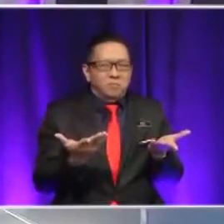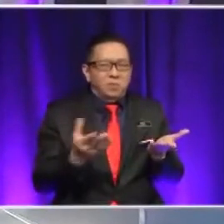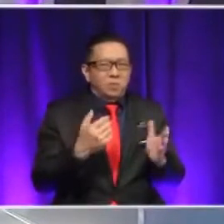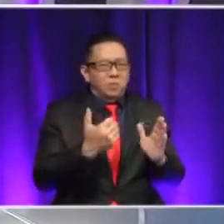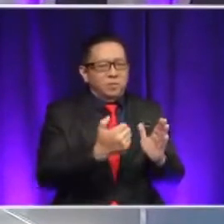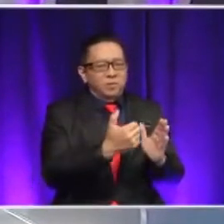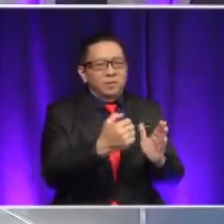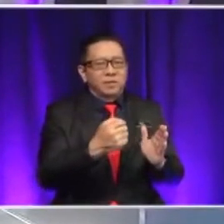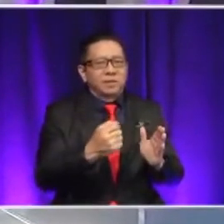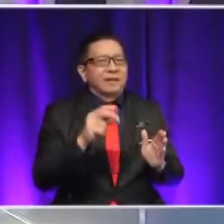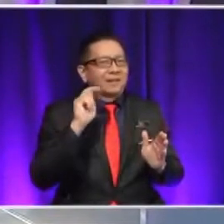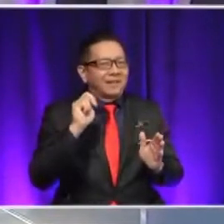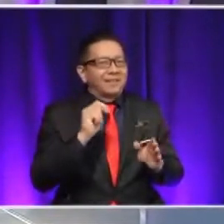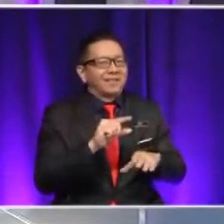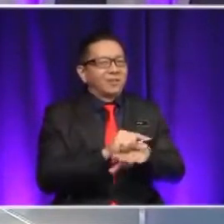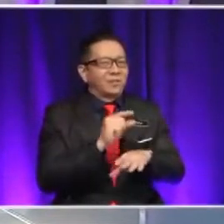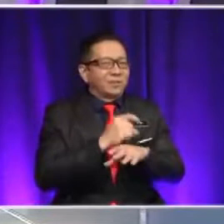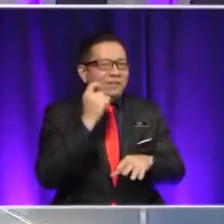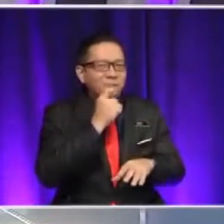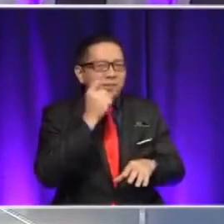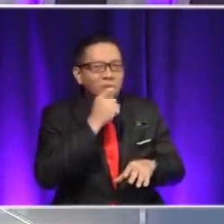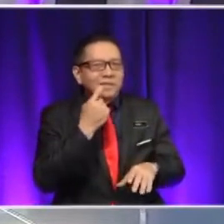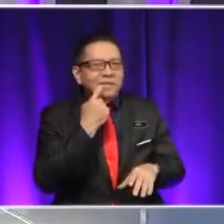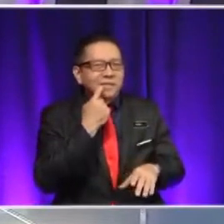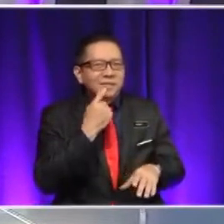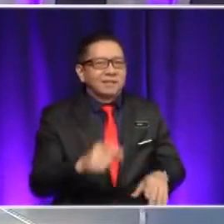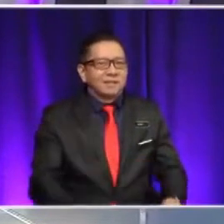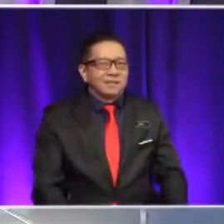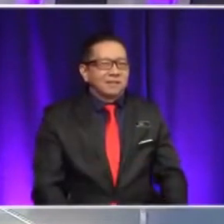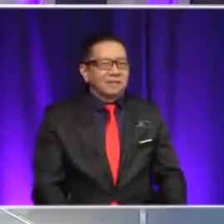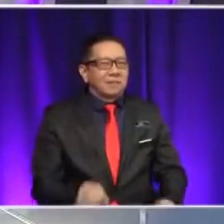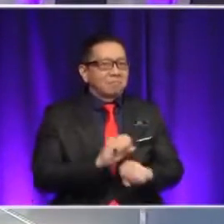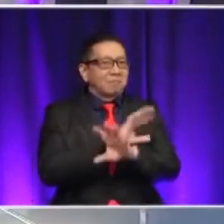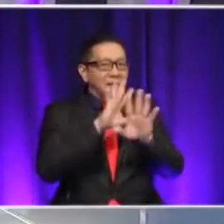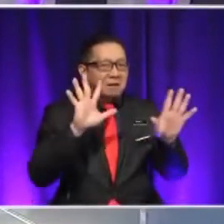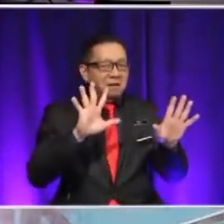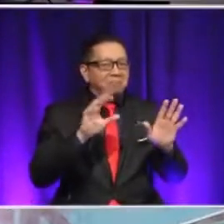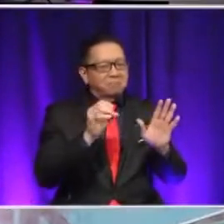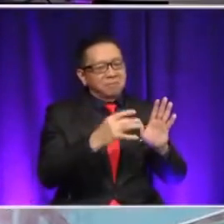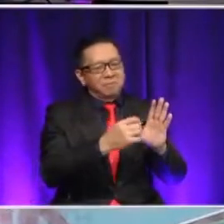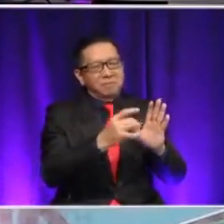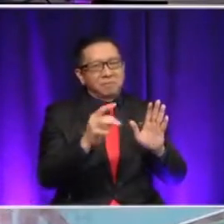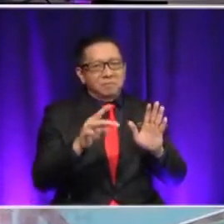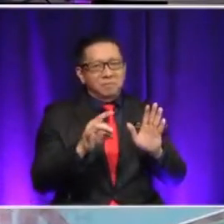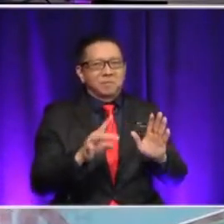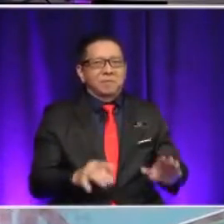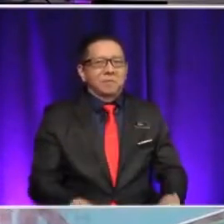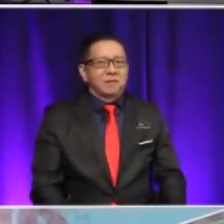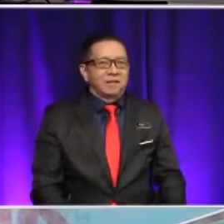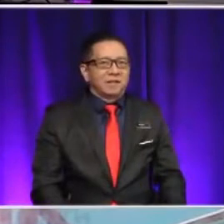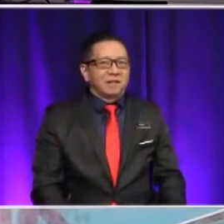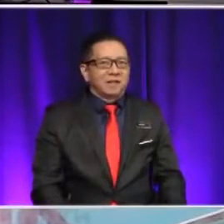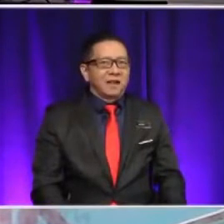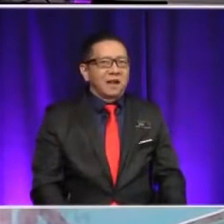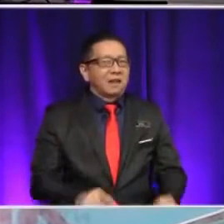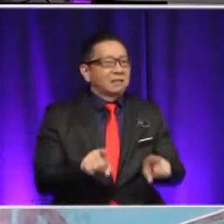menggunakan Bruce gigi Tadi ia supaya dapat menghasilkan kesan percikkan repot ibadah malam-malam